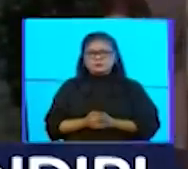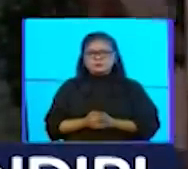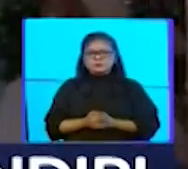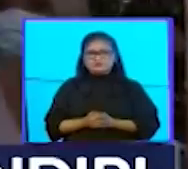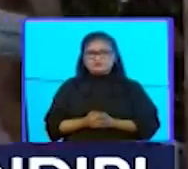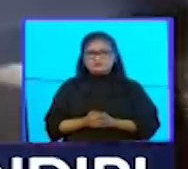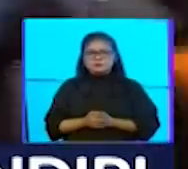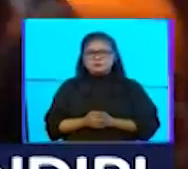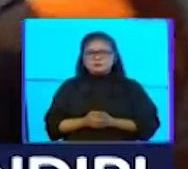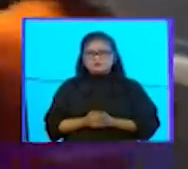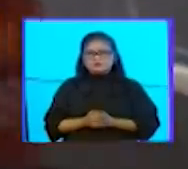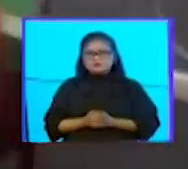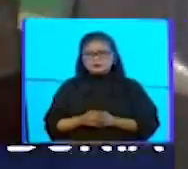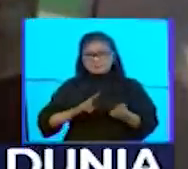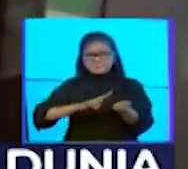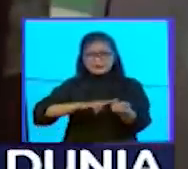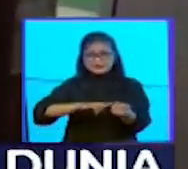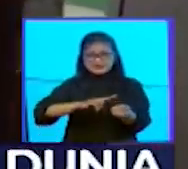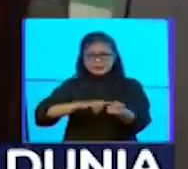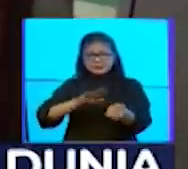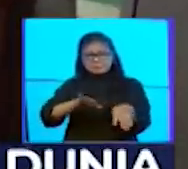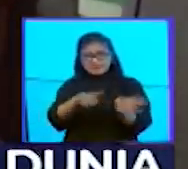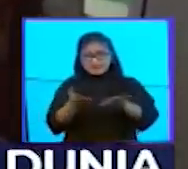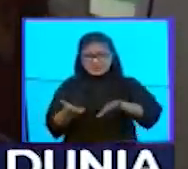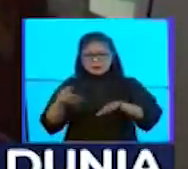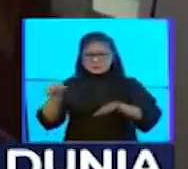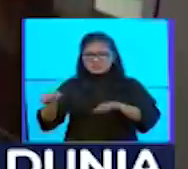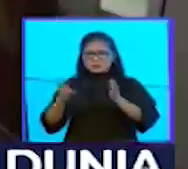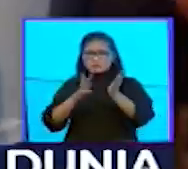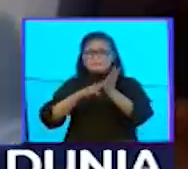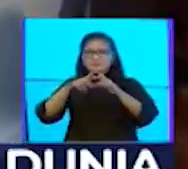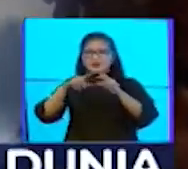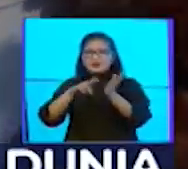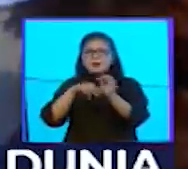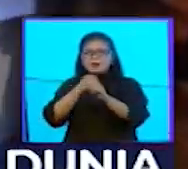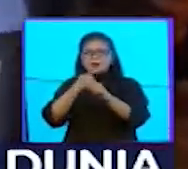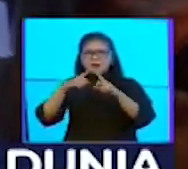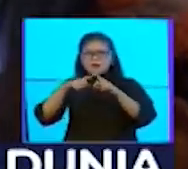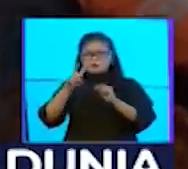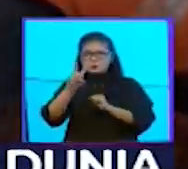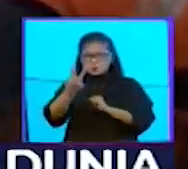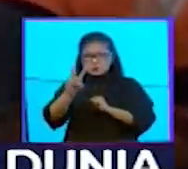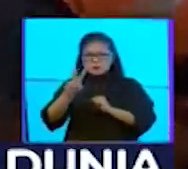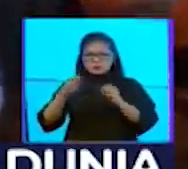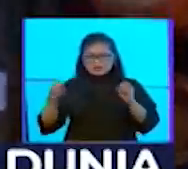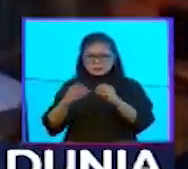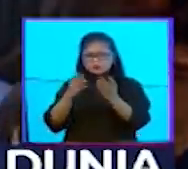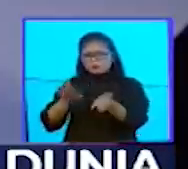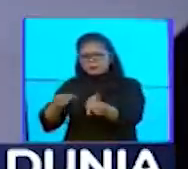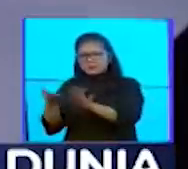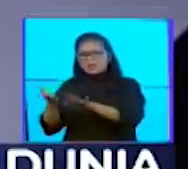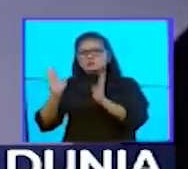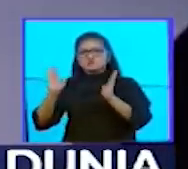Selain di Kemayoran, seorang pasien COVID-19 di Jalan Budi Rahayu, Mangga 2 Selatan, Sawah Besar, Jakarta Pusat, Rabu petang ditemukan meninggal dunia. 5